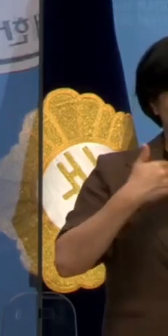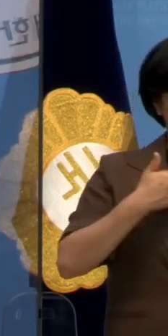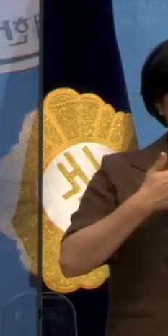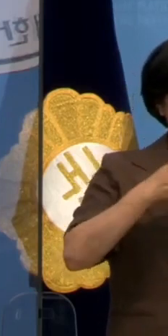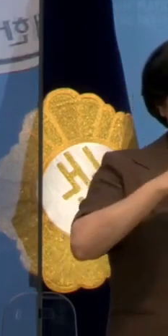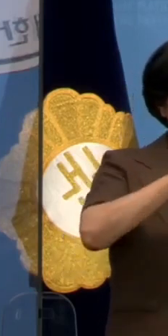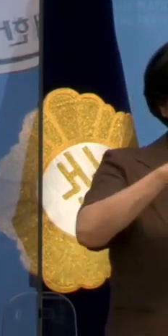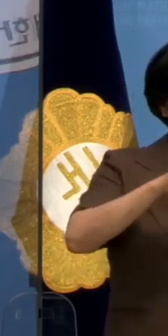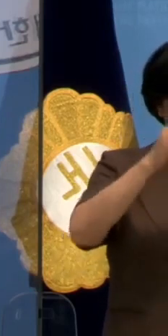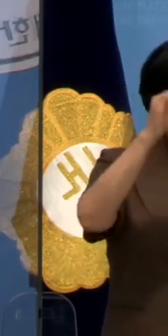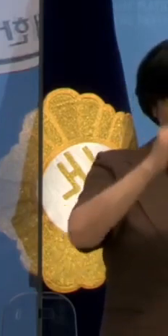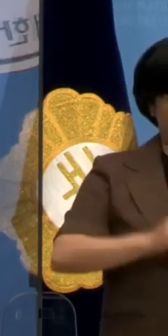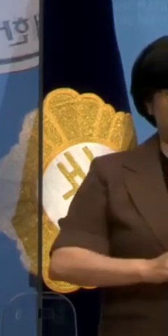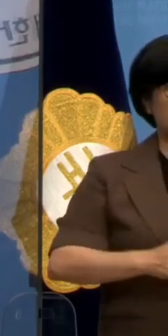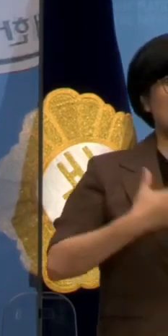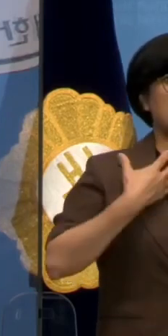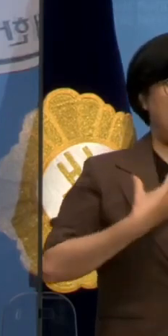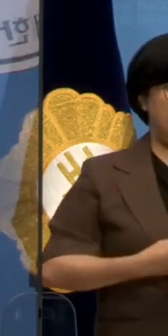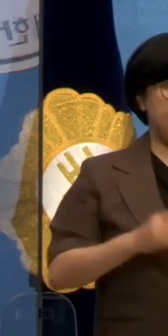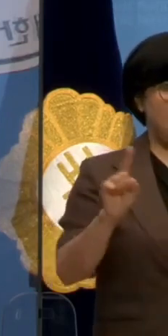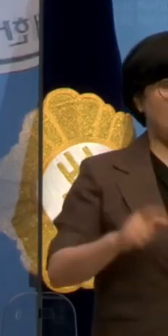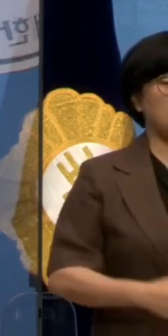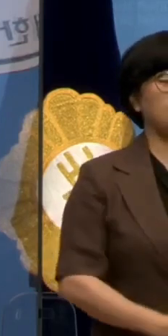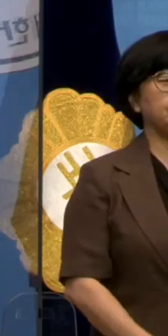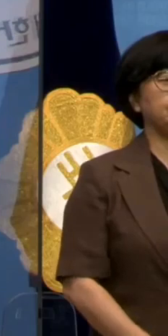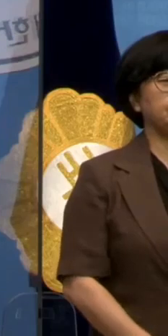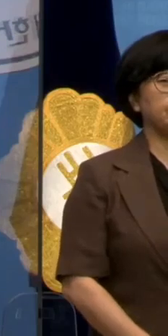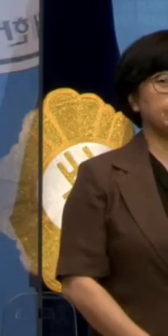보낸 공지는 솔직히 실망스러웠습니다.